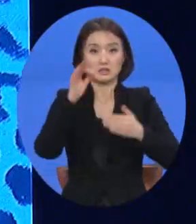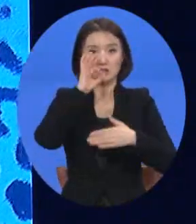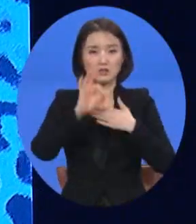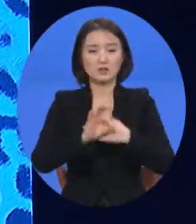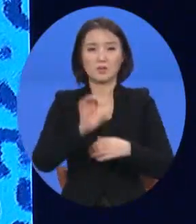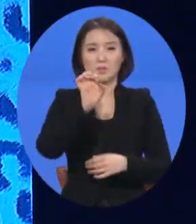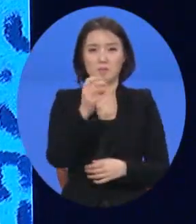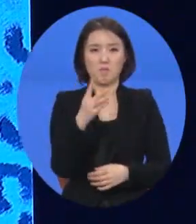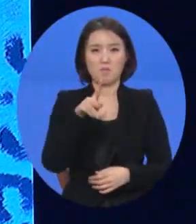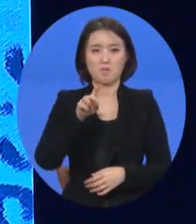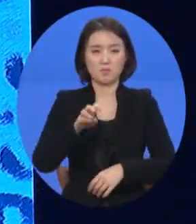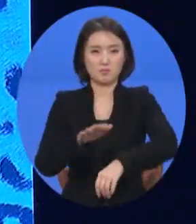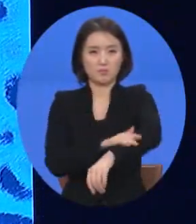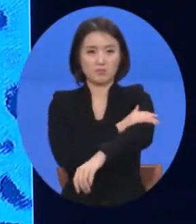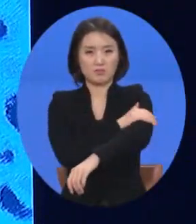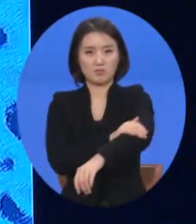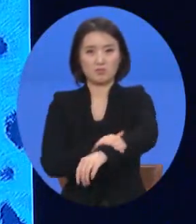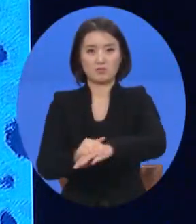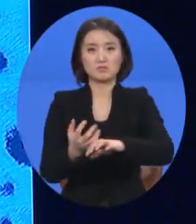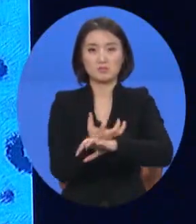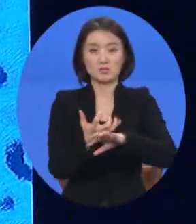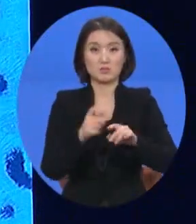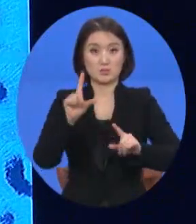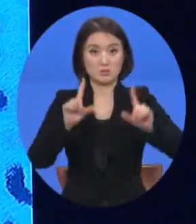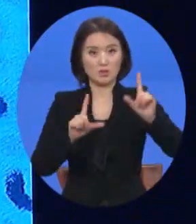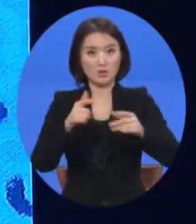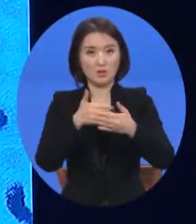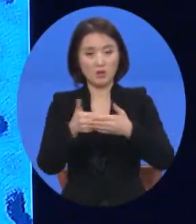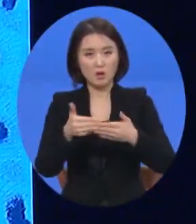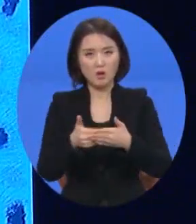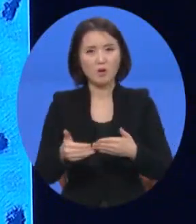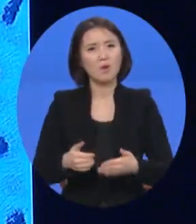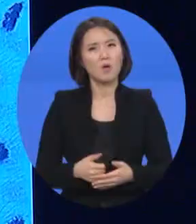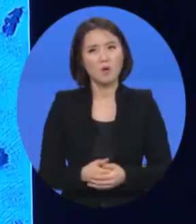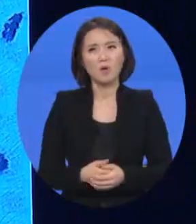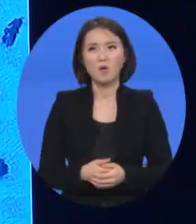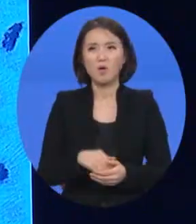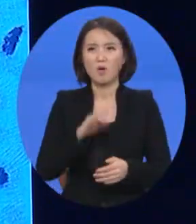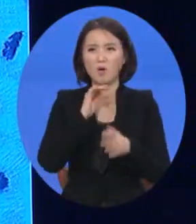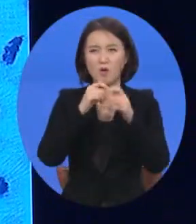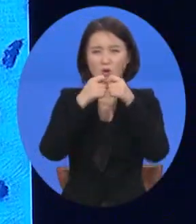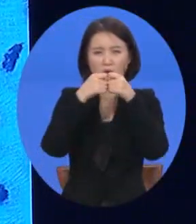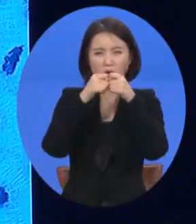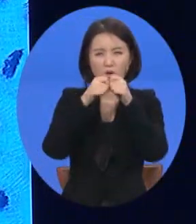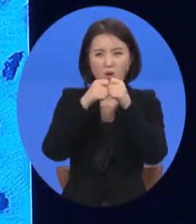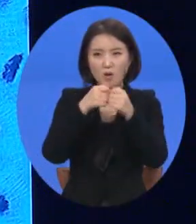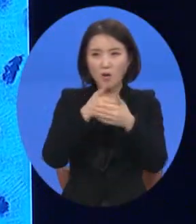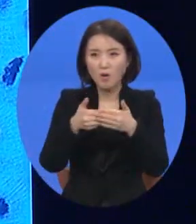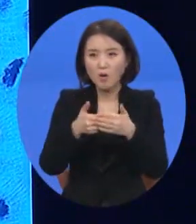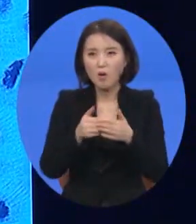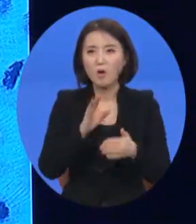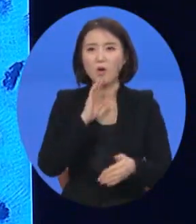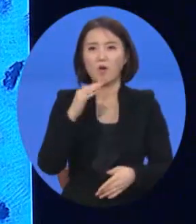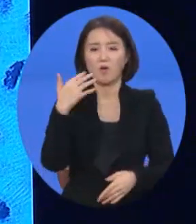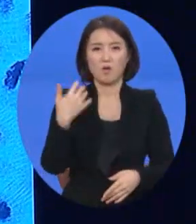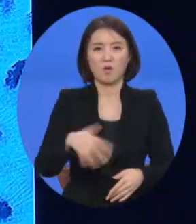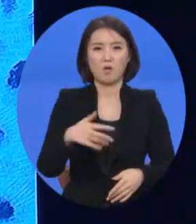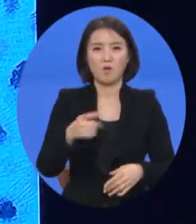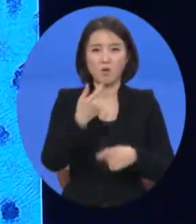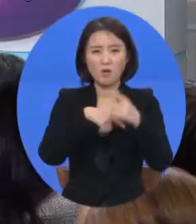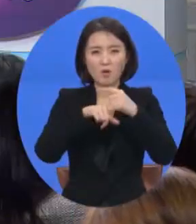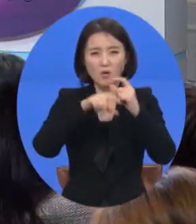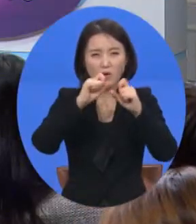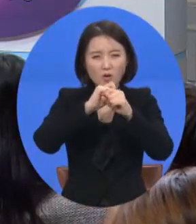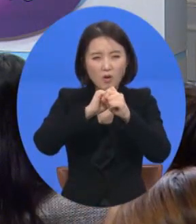얼마나 껍질을 단원 김홍도 가 정밀하게 묘사를 했는지 한 후 특정 부분을 한번 확대를 해서